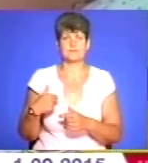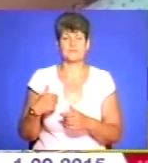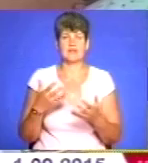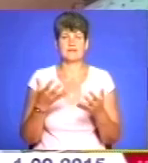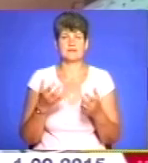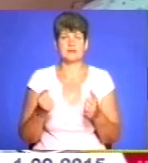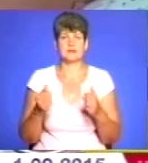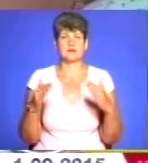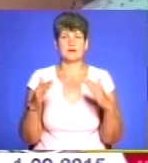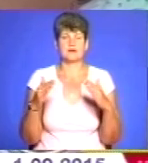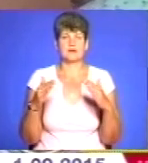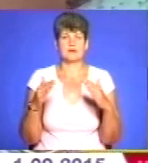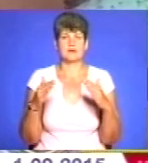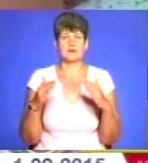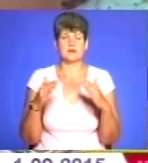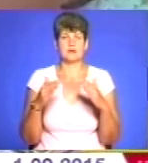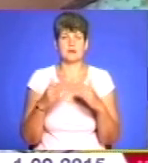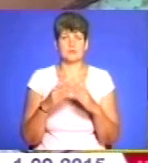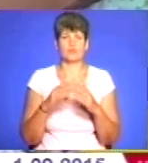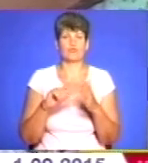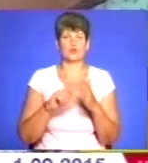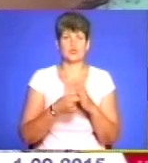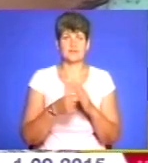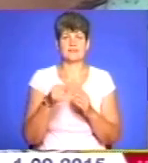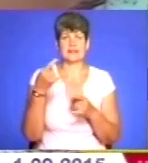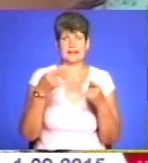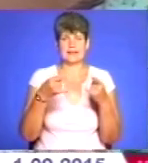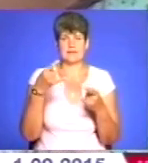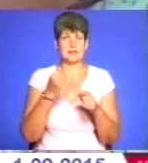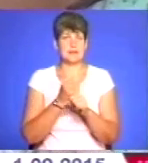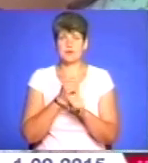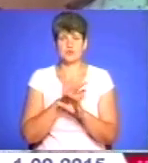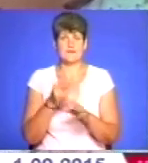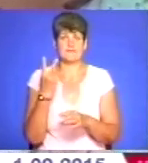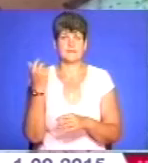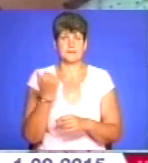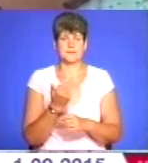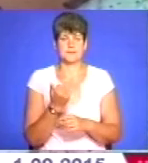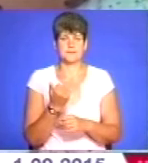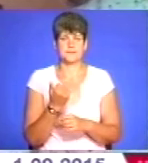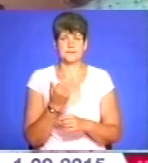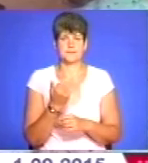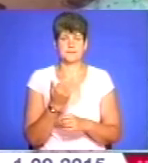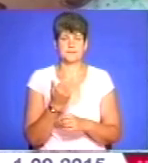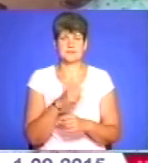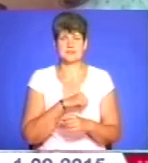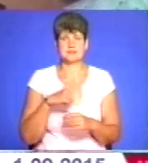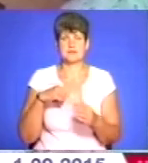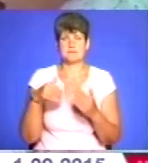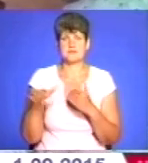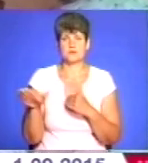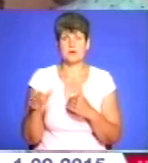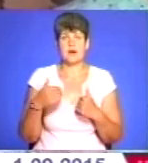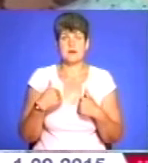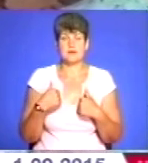хату запалив, включив телевізор, який не робив 2 неділі. І сам пішов, а я